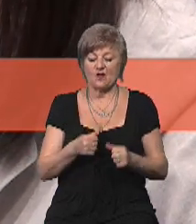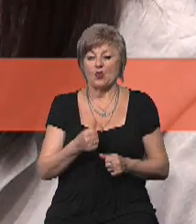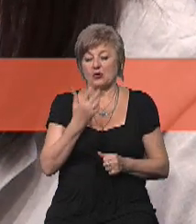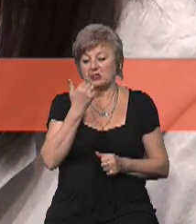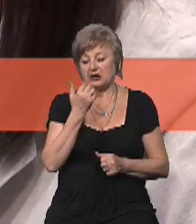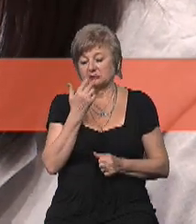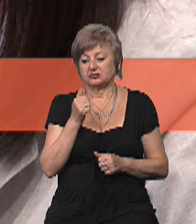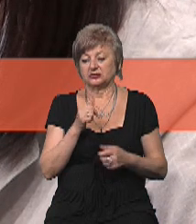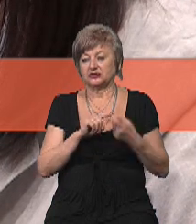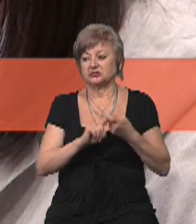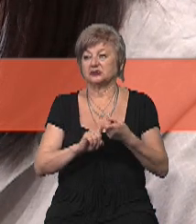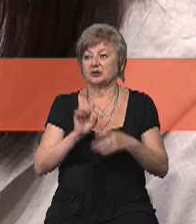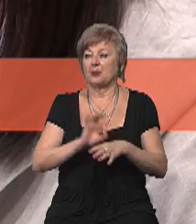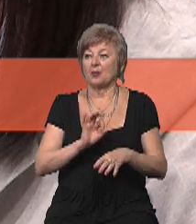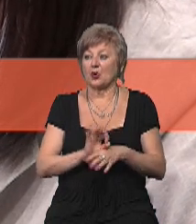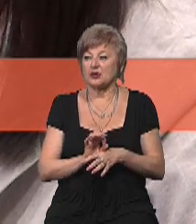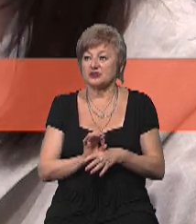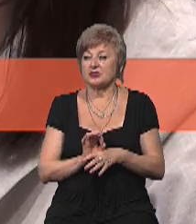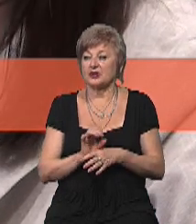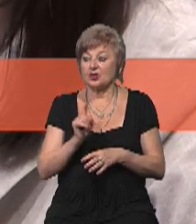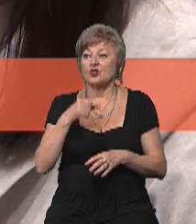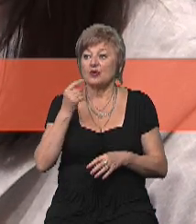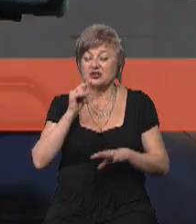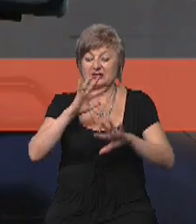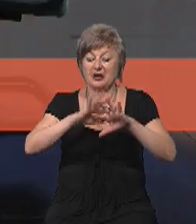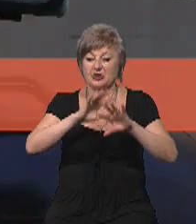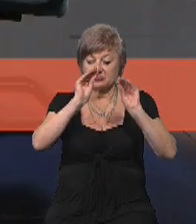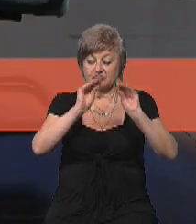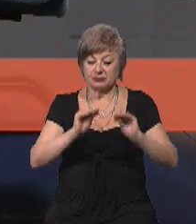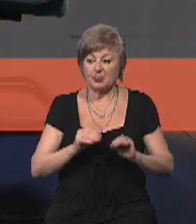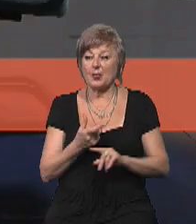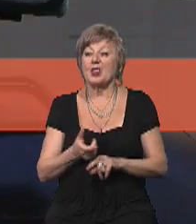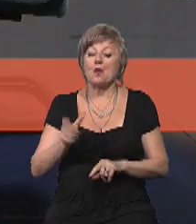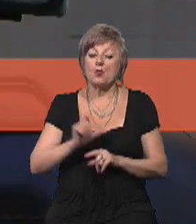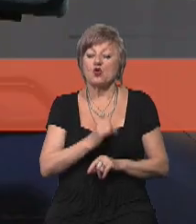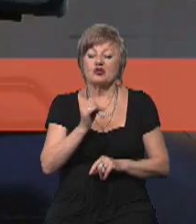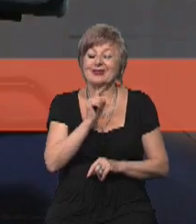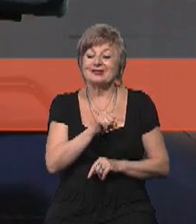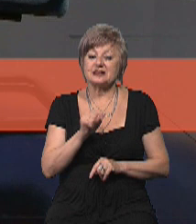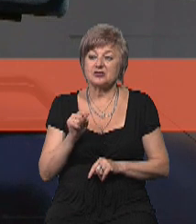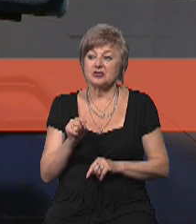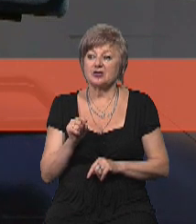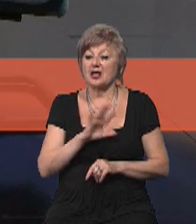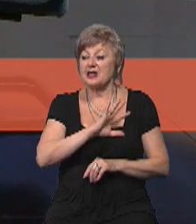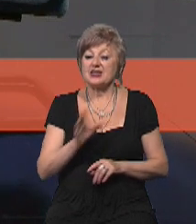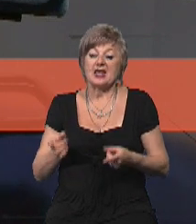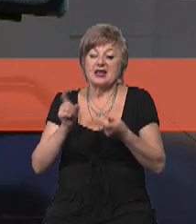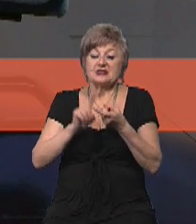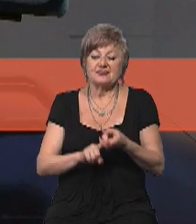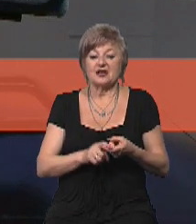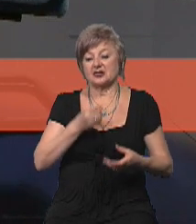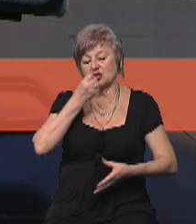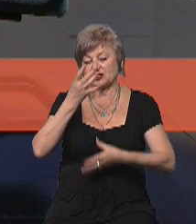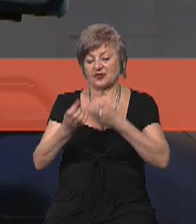алергічних захворювань станів. Таблиця додається, то, що ви бачили. Більшість з них не пов'язані з